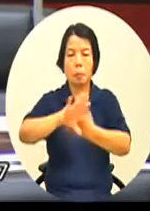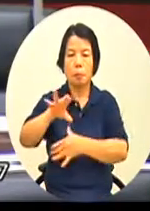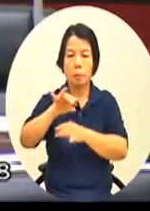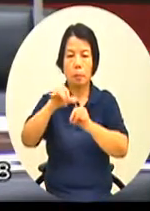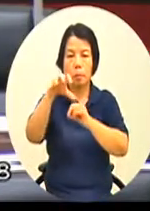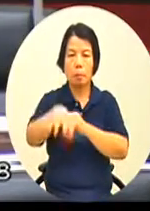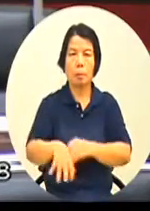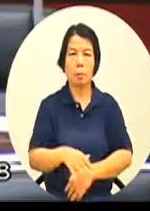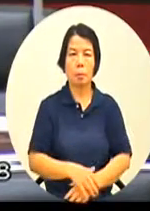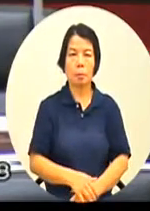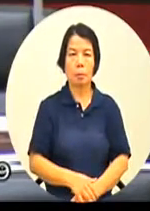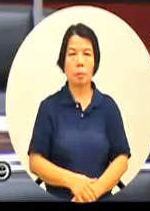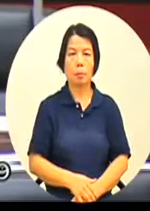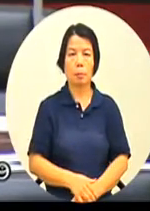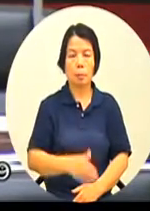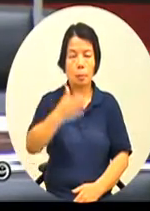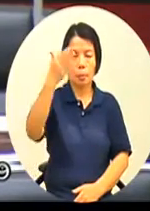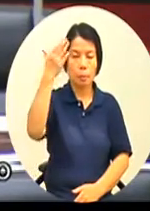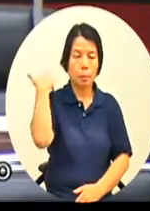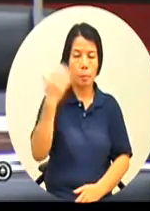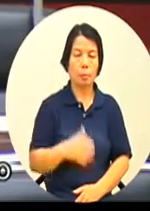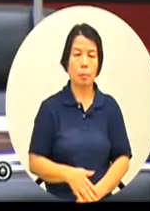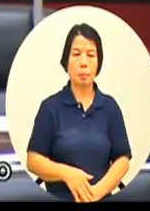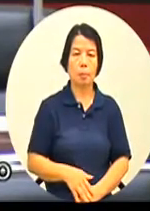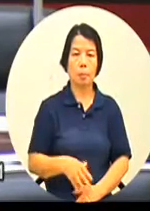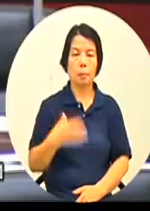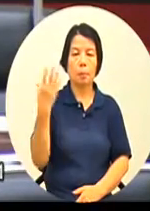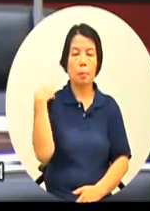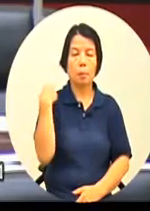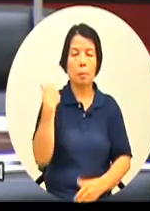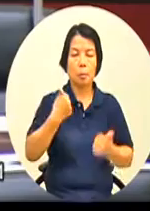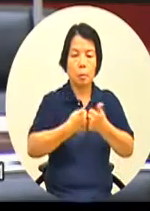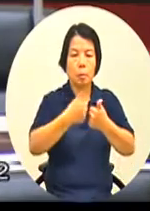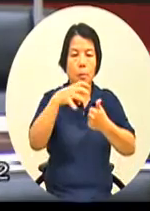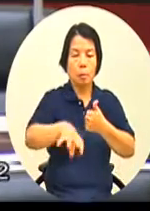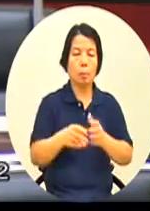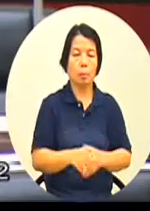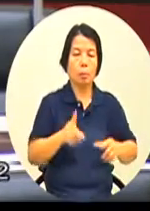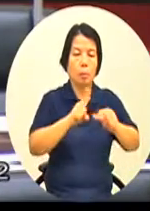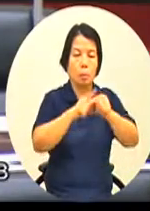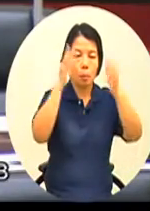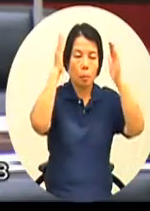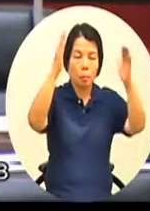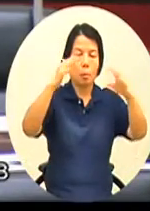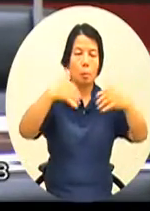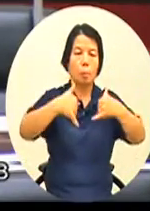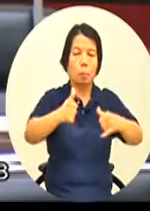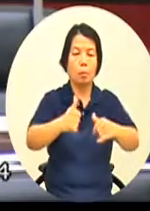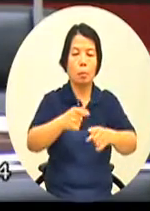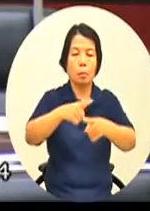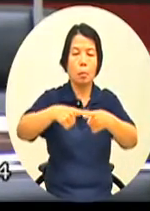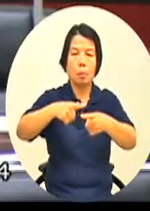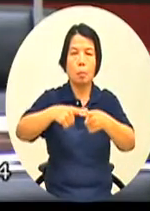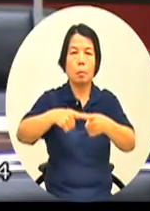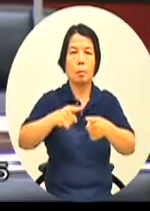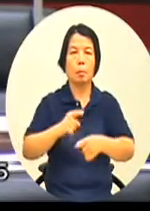如说我们以前的旧议会，在那个中正路跟自强路交叉口那个地方